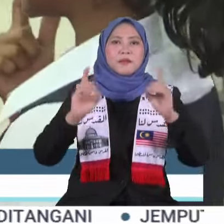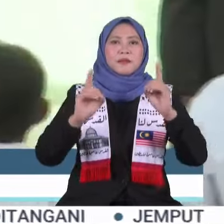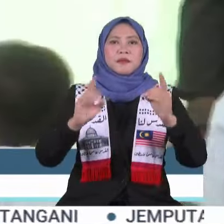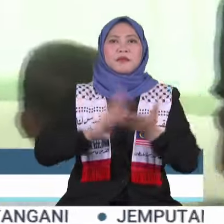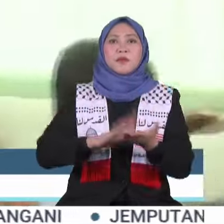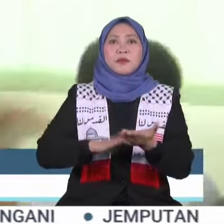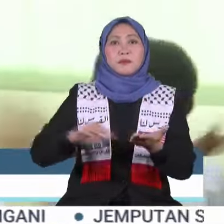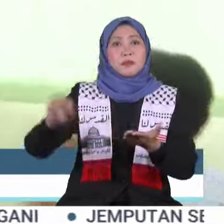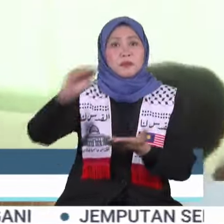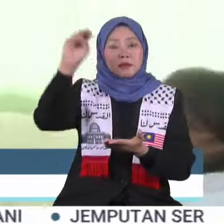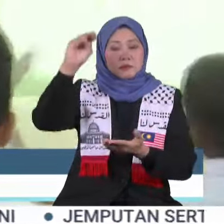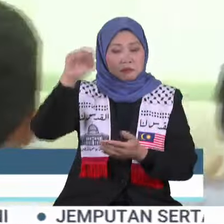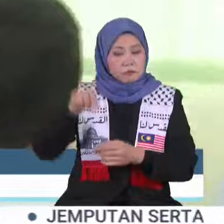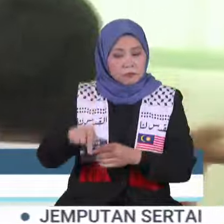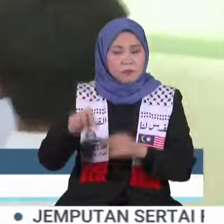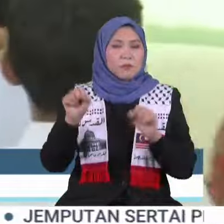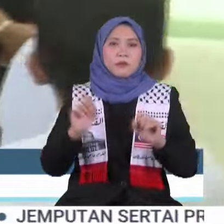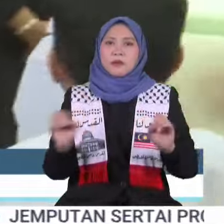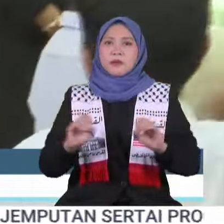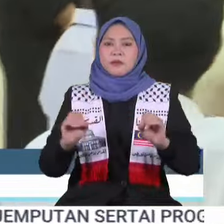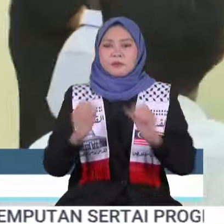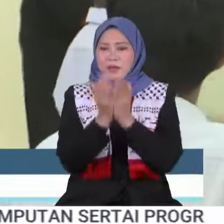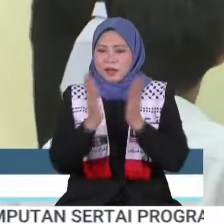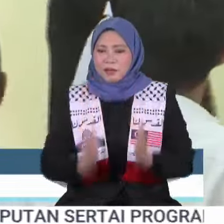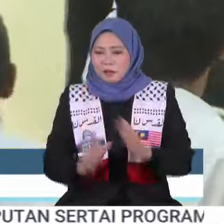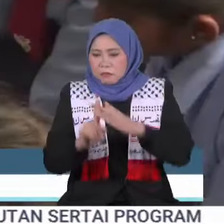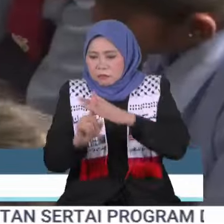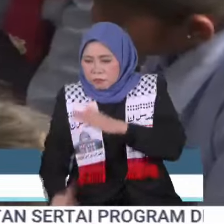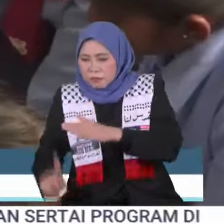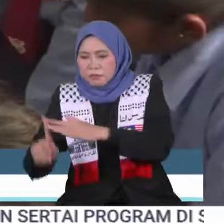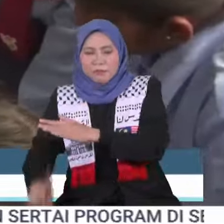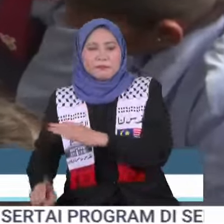sekolah menengah bagi memastikan tiada pelajar